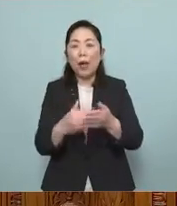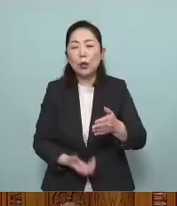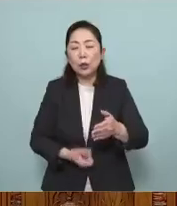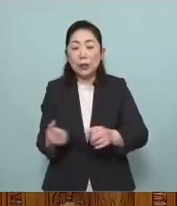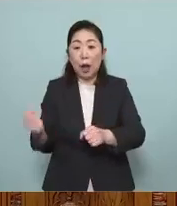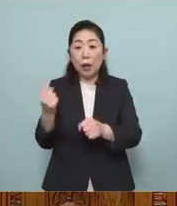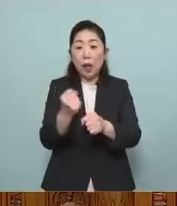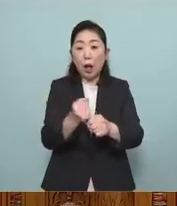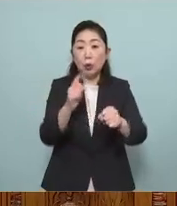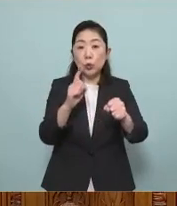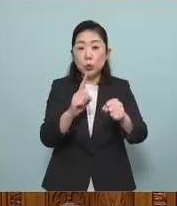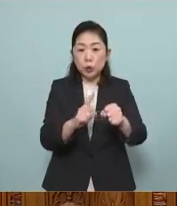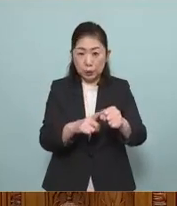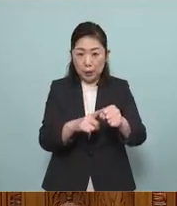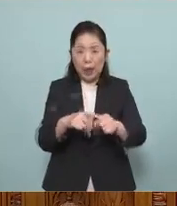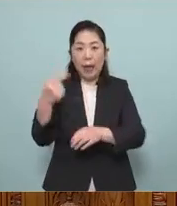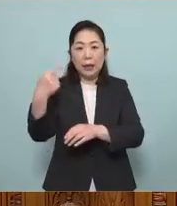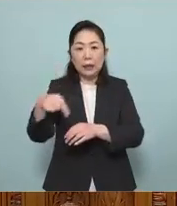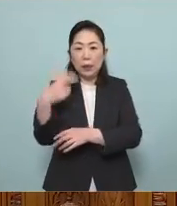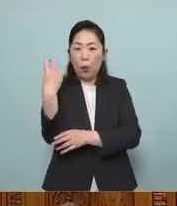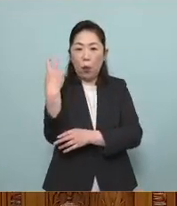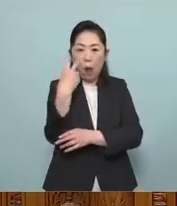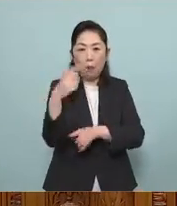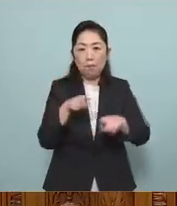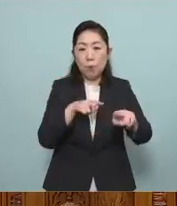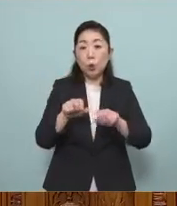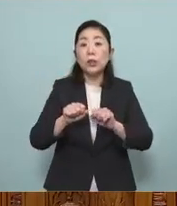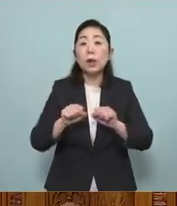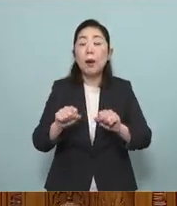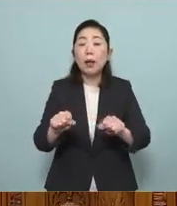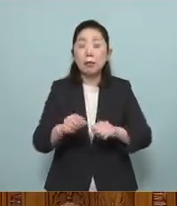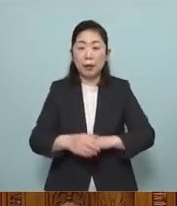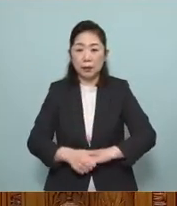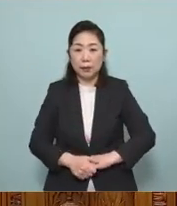く、指導を監督してまいります。